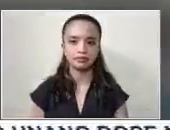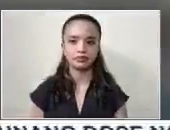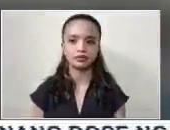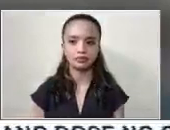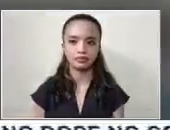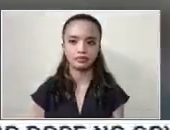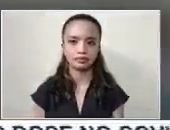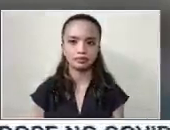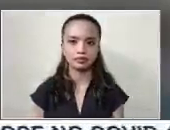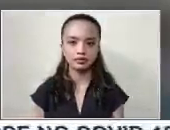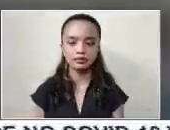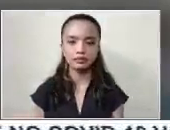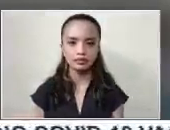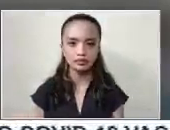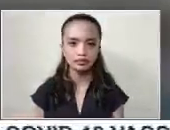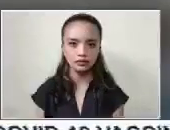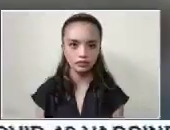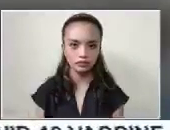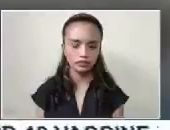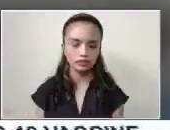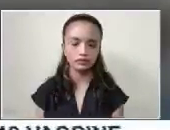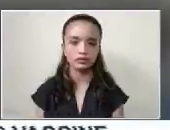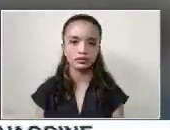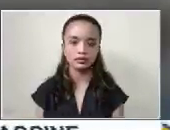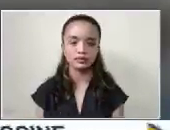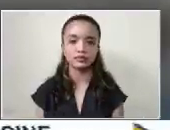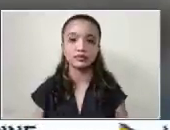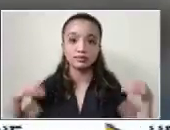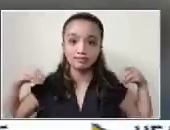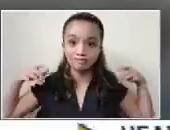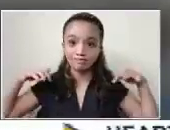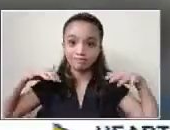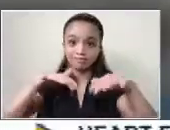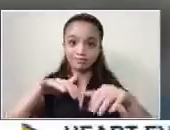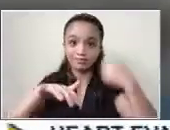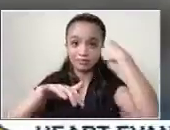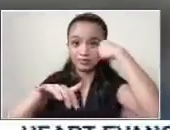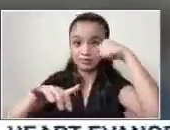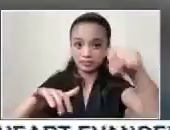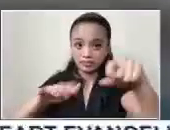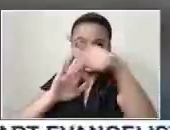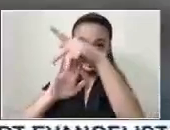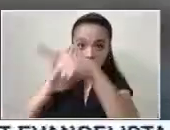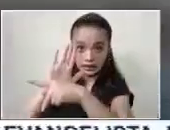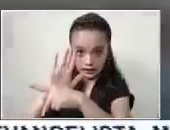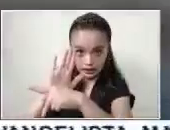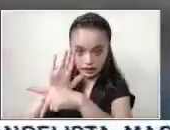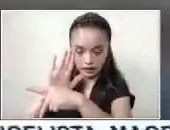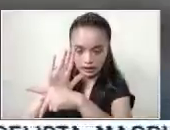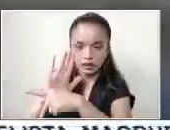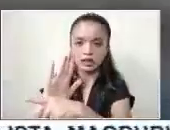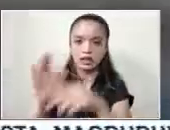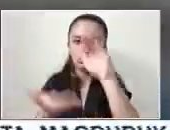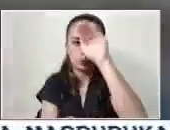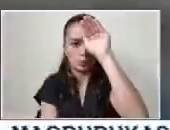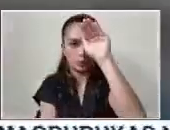1,284,643 ang total recoveries. Nasa 5,249 naman ang mga bagong kaso, kaya nasa